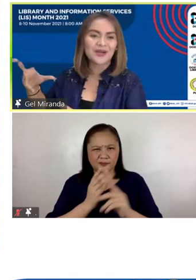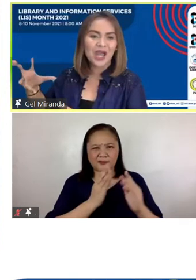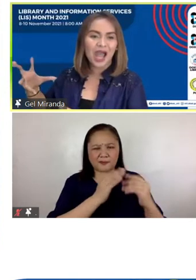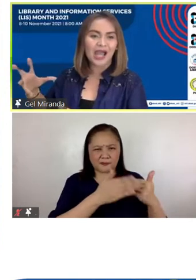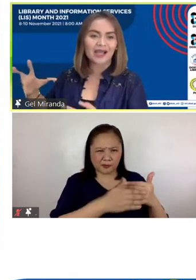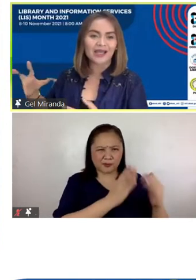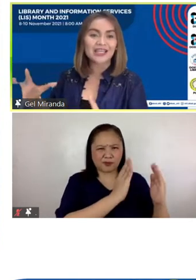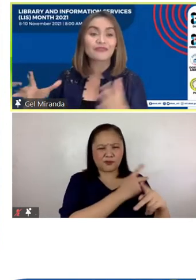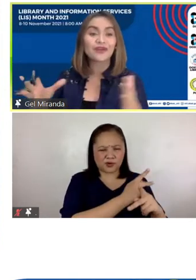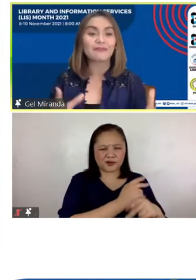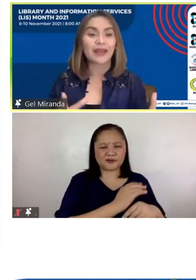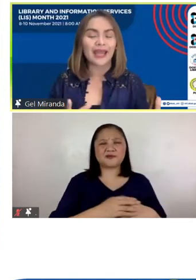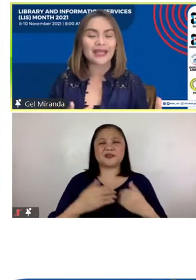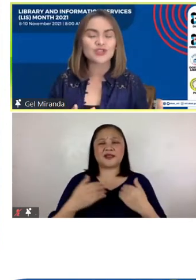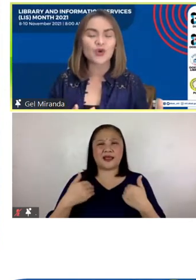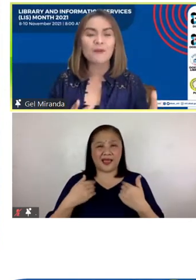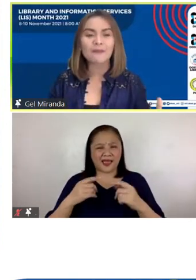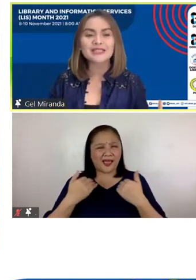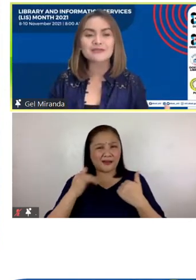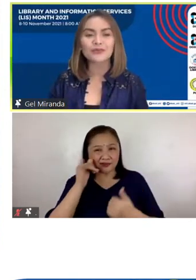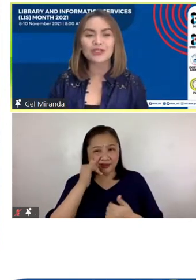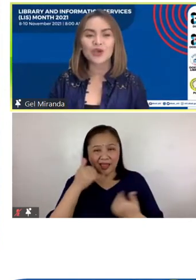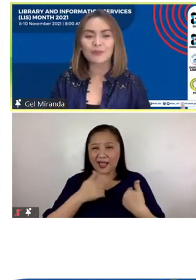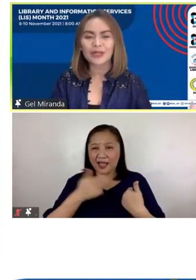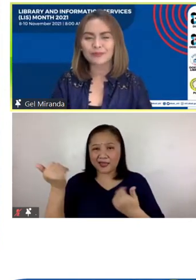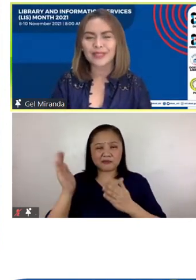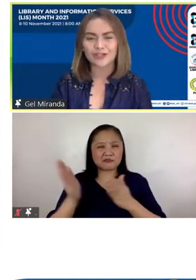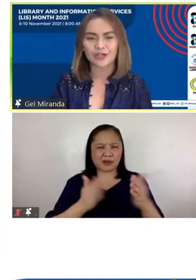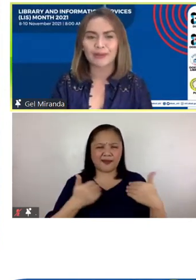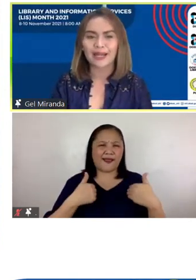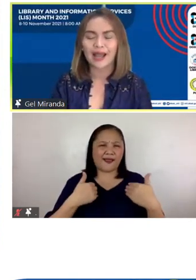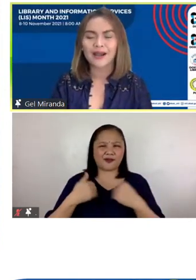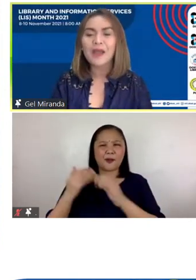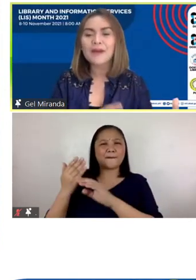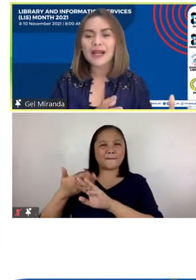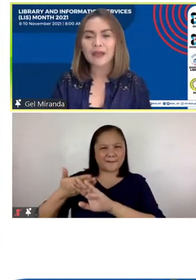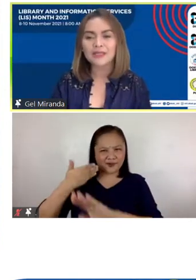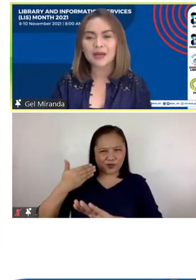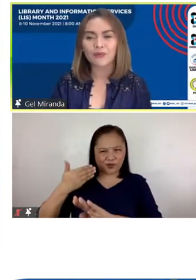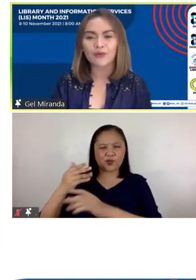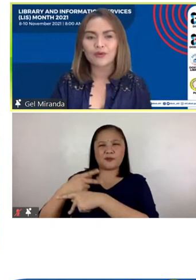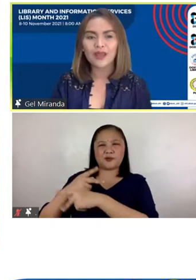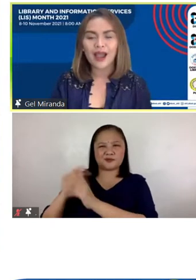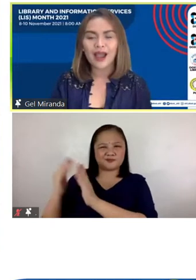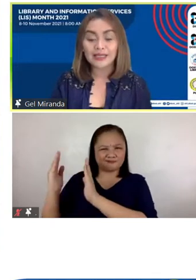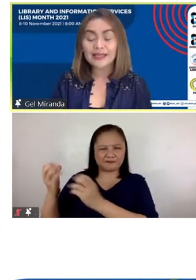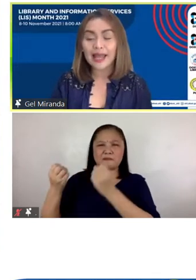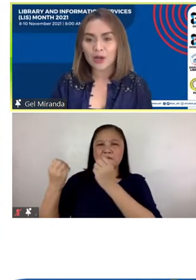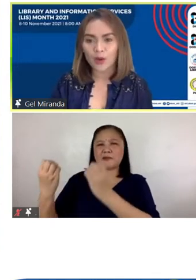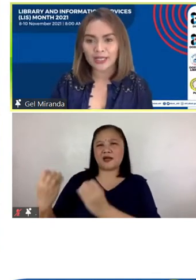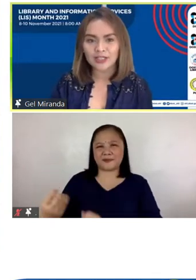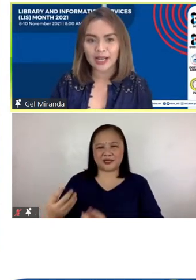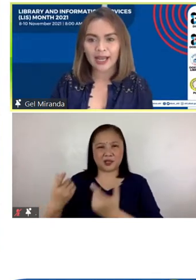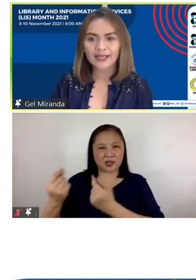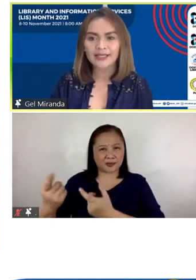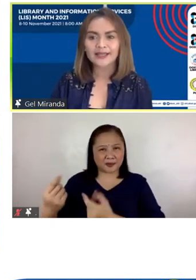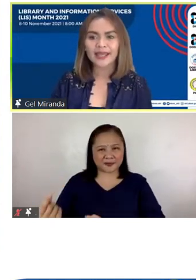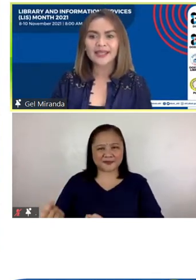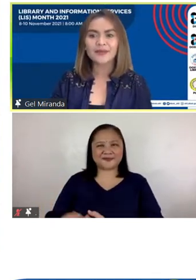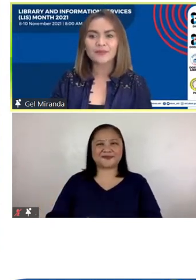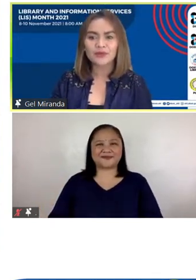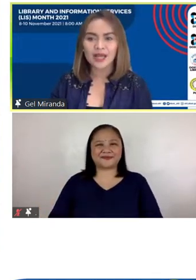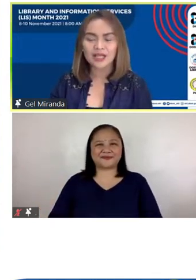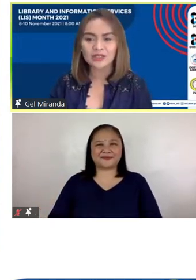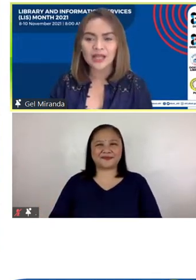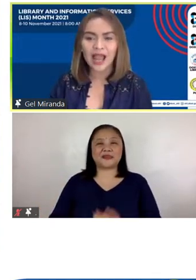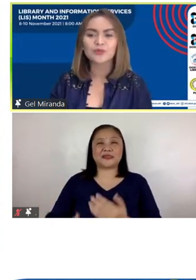ginawang different plan. So kung mapapansin po ninyo, pre-production pa lang, marami na pong ginagawa dyan. And then